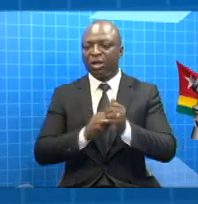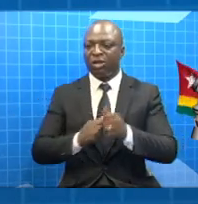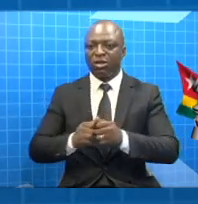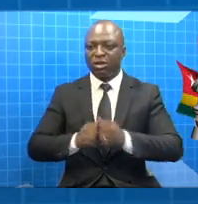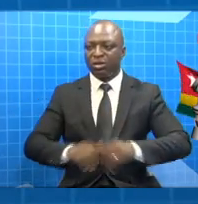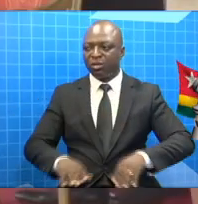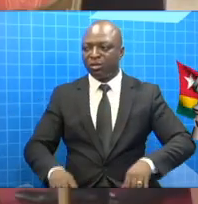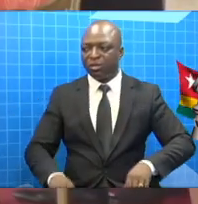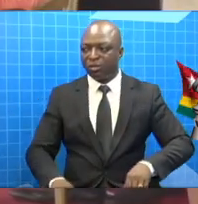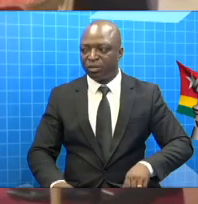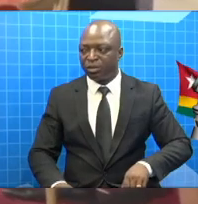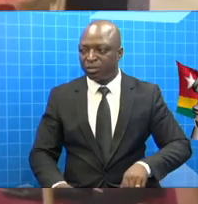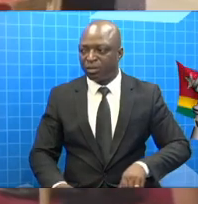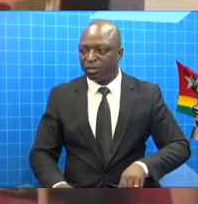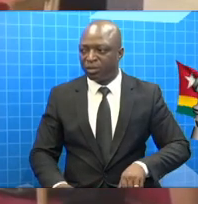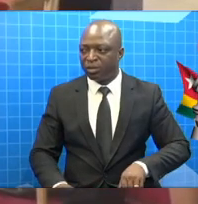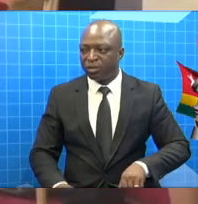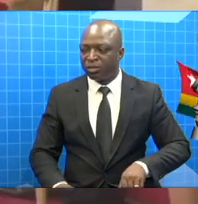Aruna.